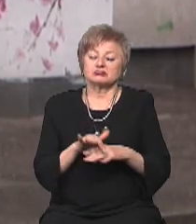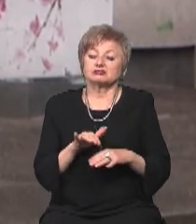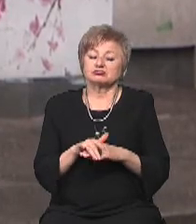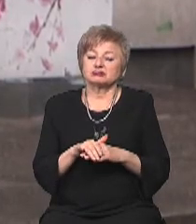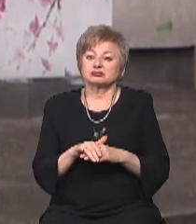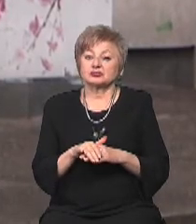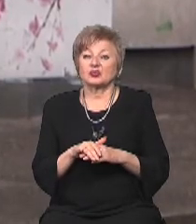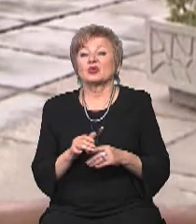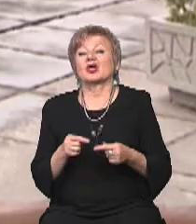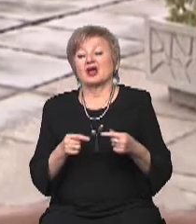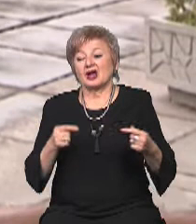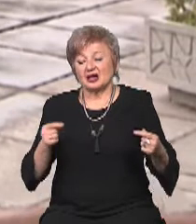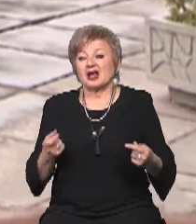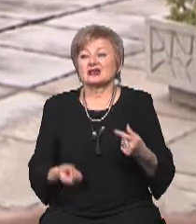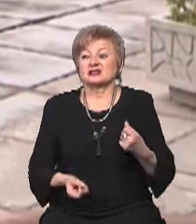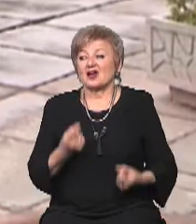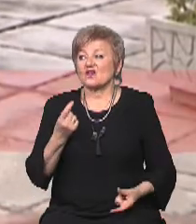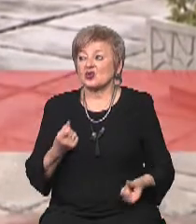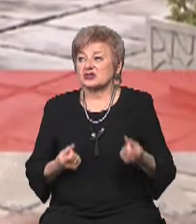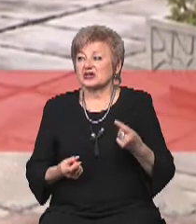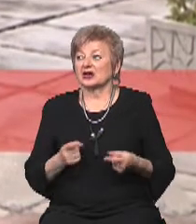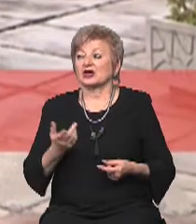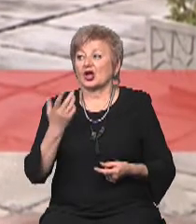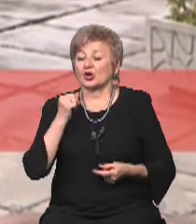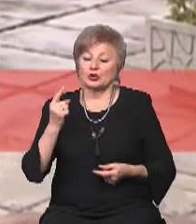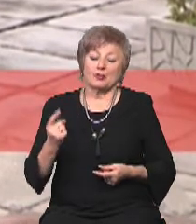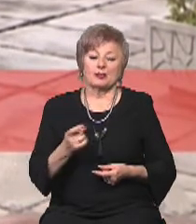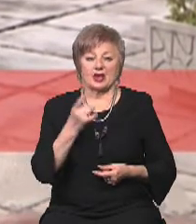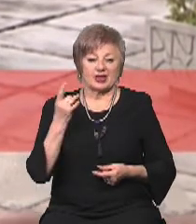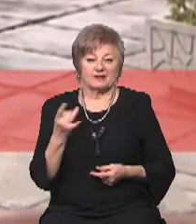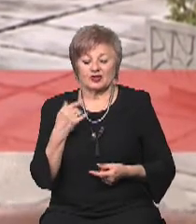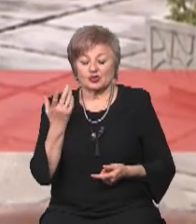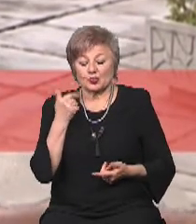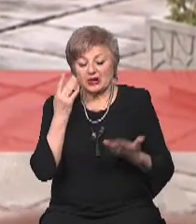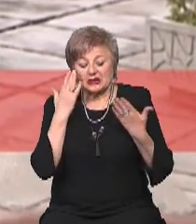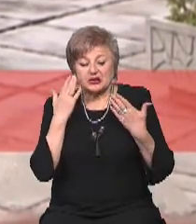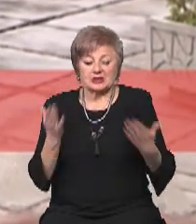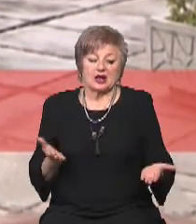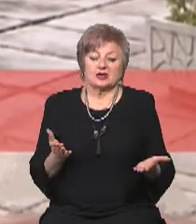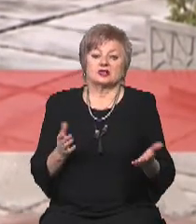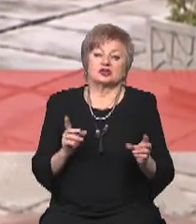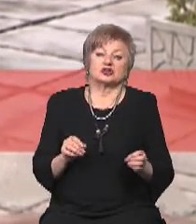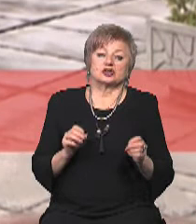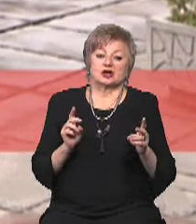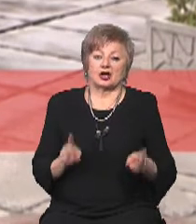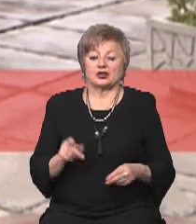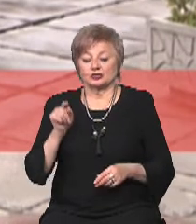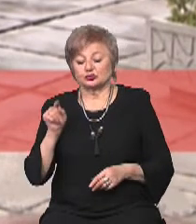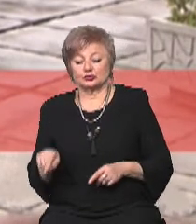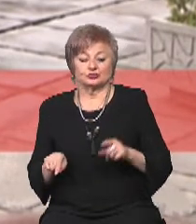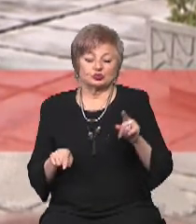ну, усілякі виникають, коли в перший раз, то ти не знаєш, як ту чи